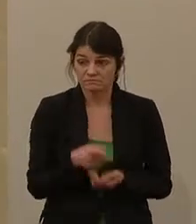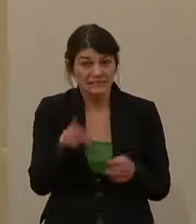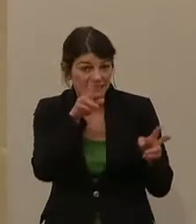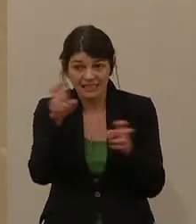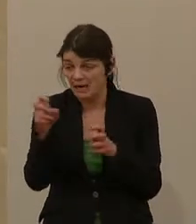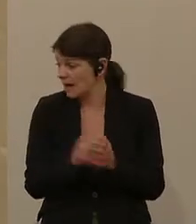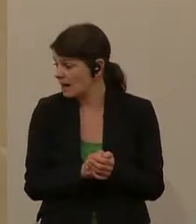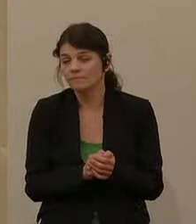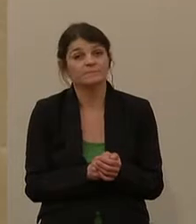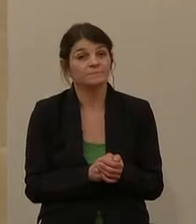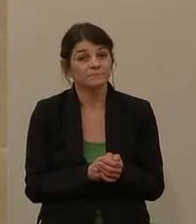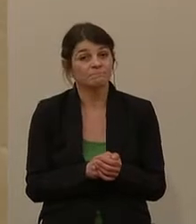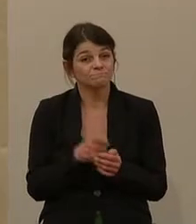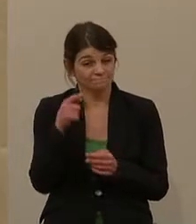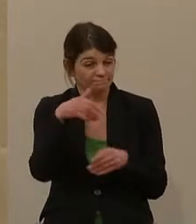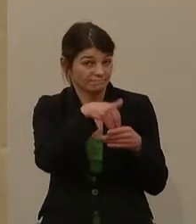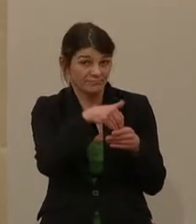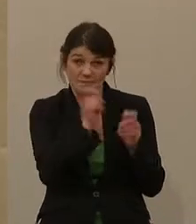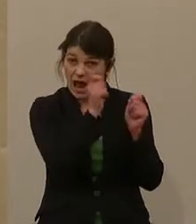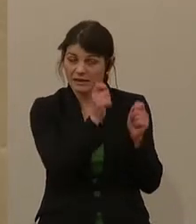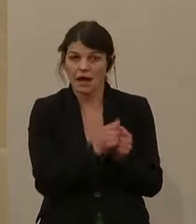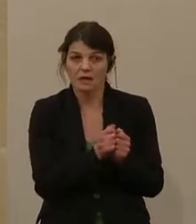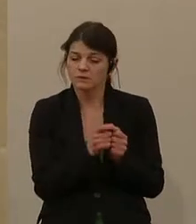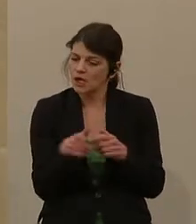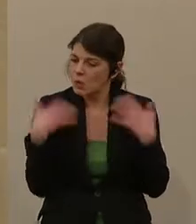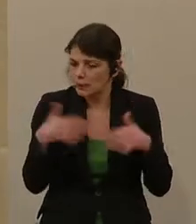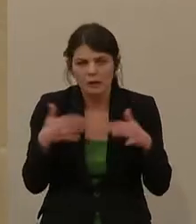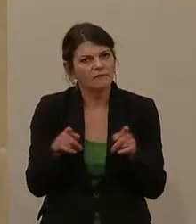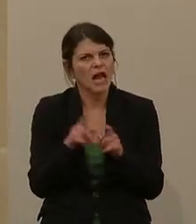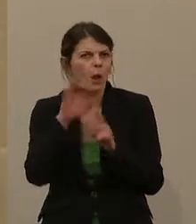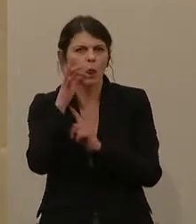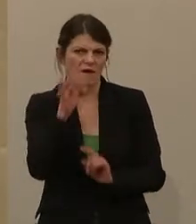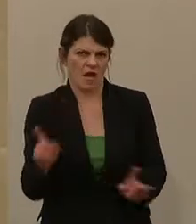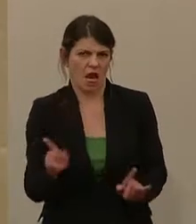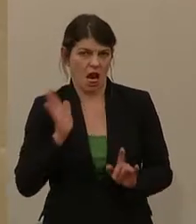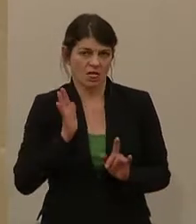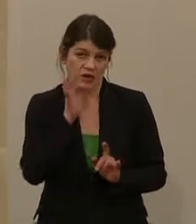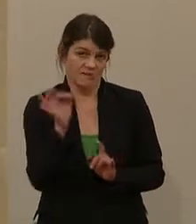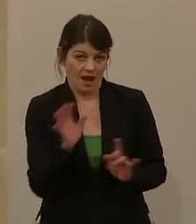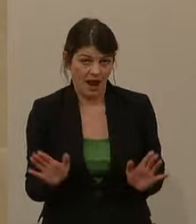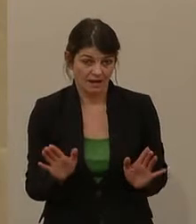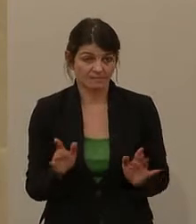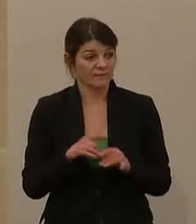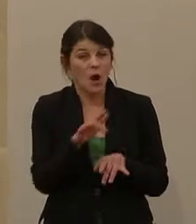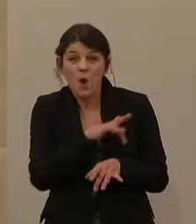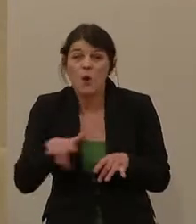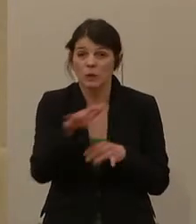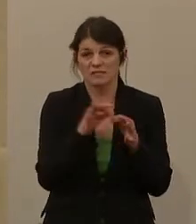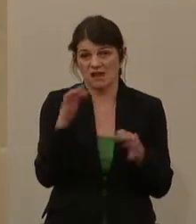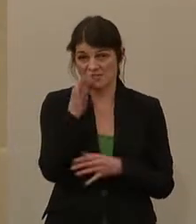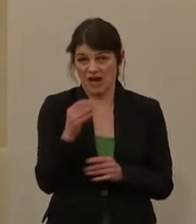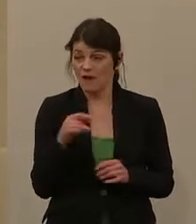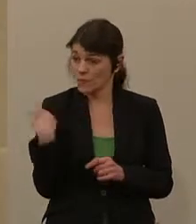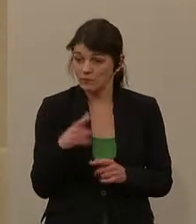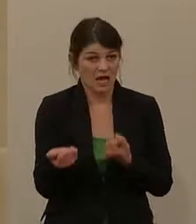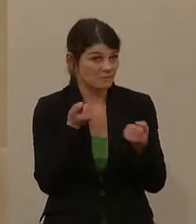das diesem Antrag zugrunde liegt, eine zutiefst kulturelle Frage ist und eine grundsätzliche Frage für uns